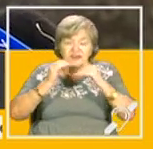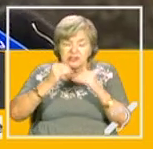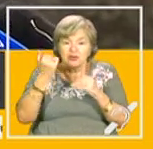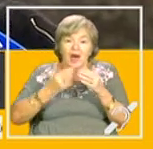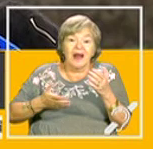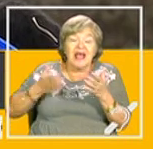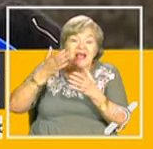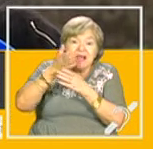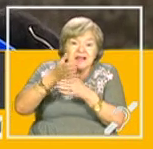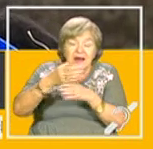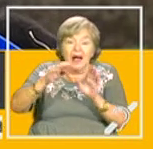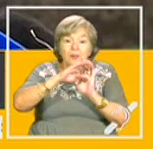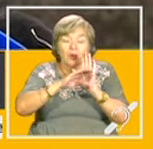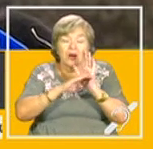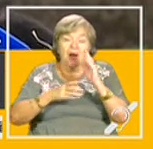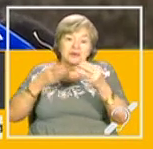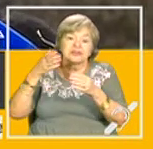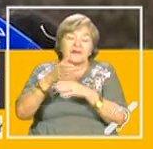intri în acest grafic.